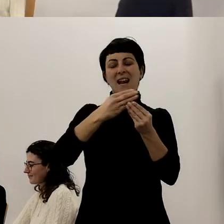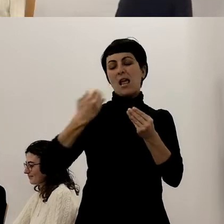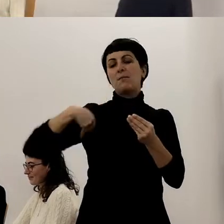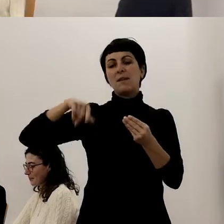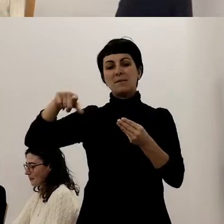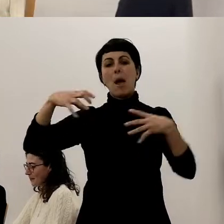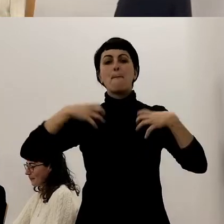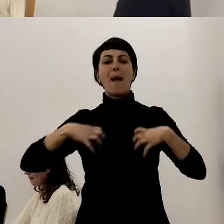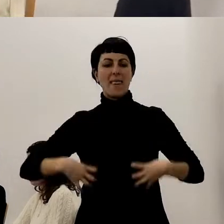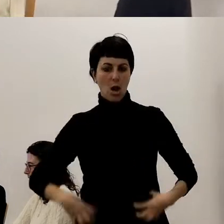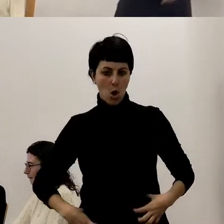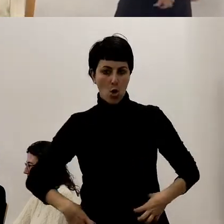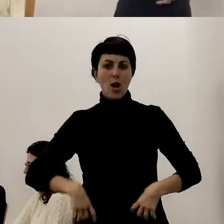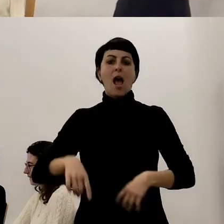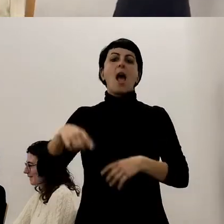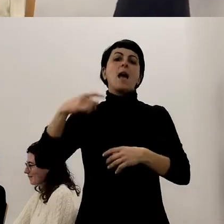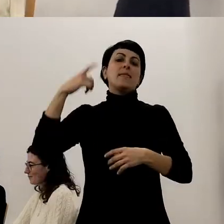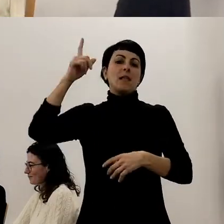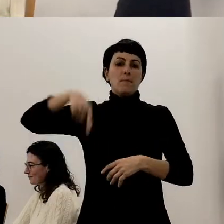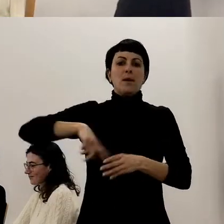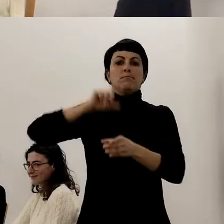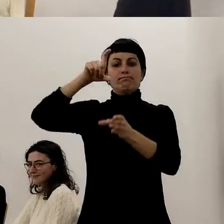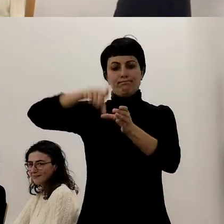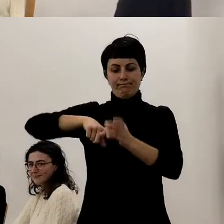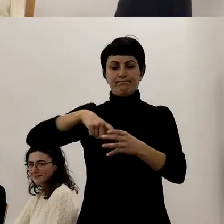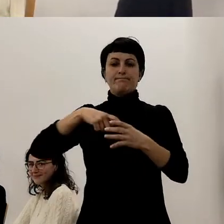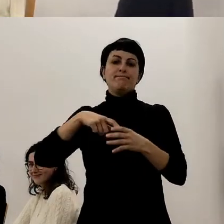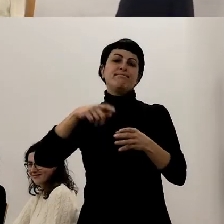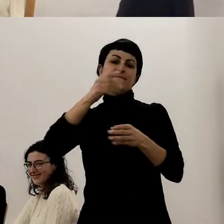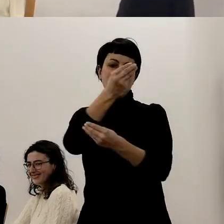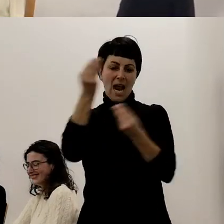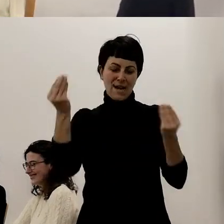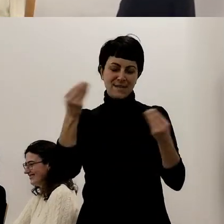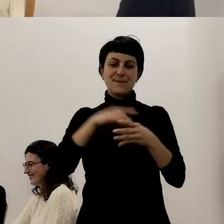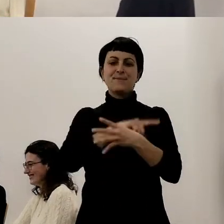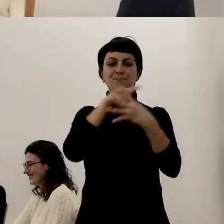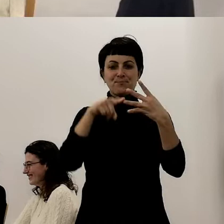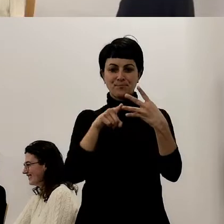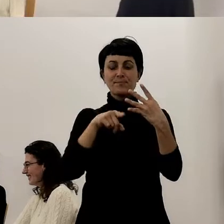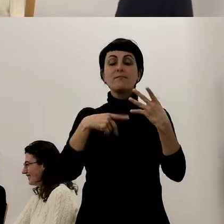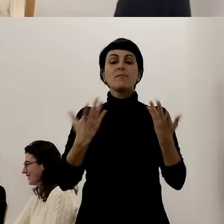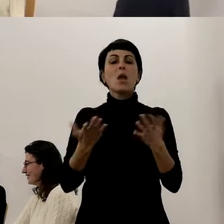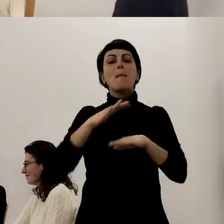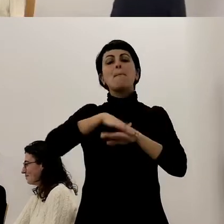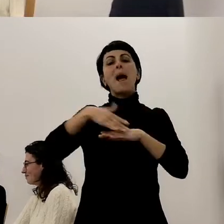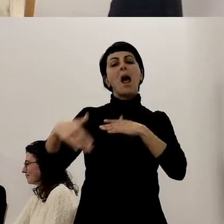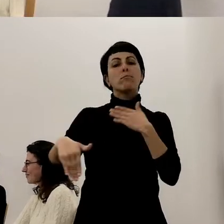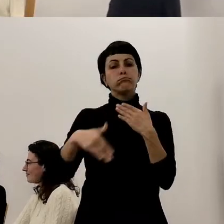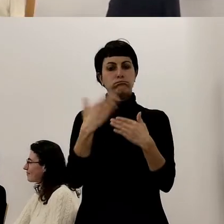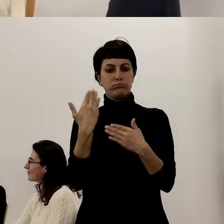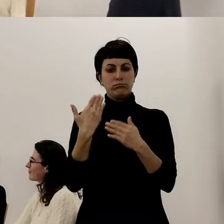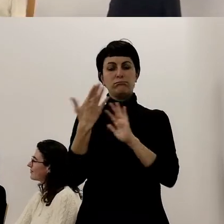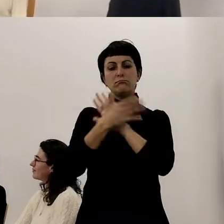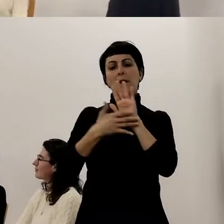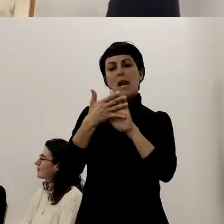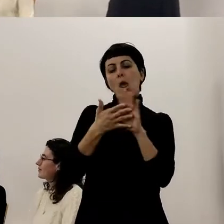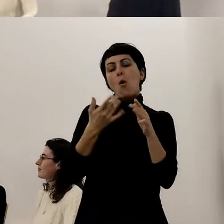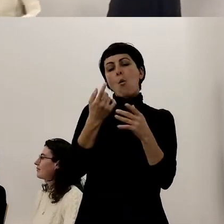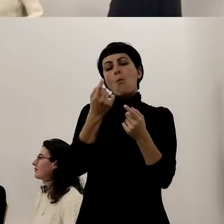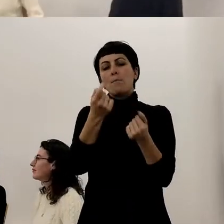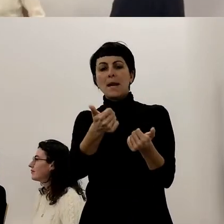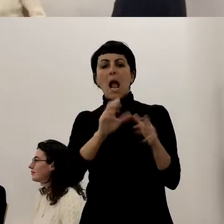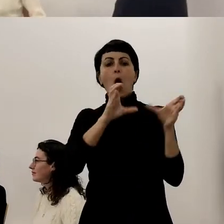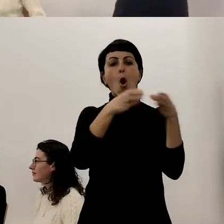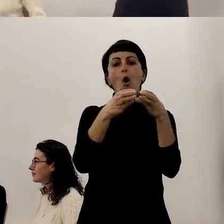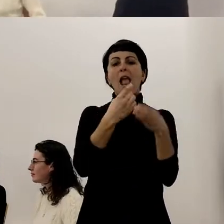Badalona. Doncs per començar, si voleu contextualitzar una mica la situació de les vostres colles, quin